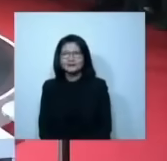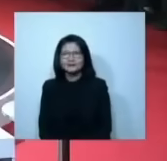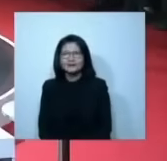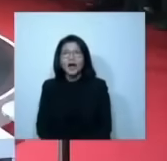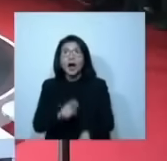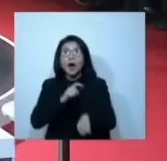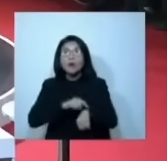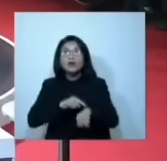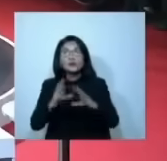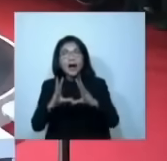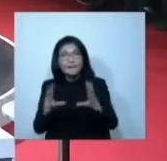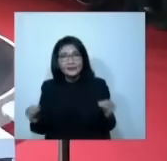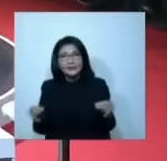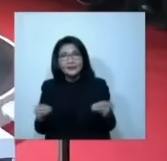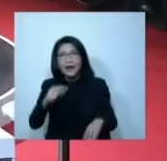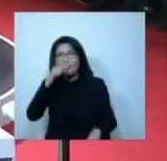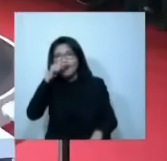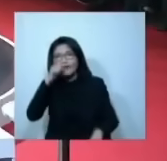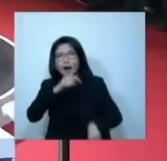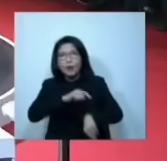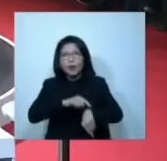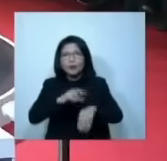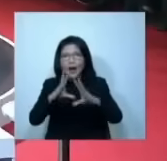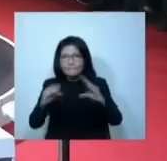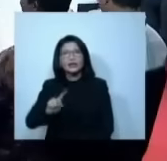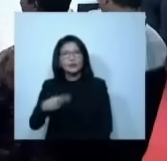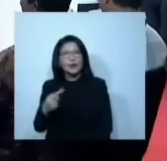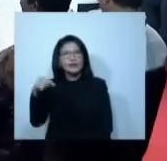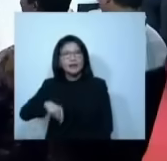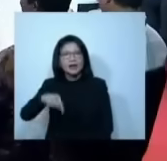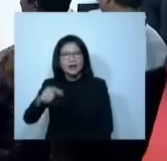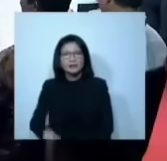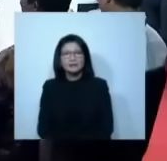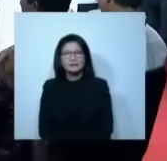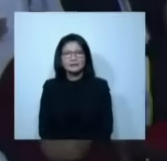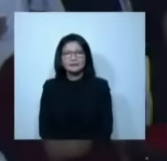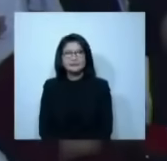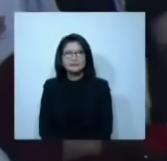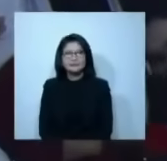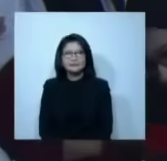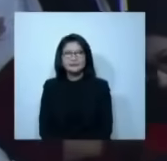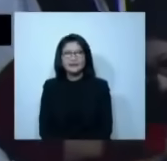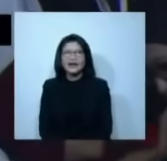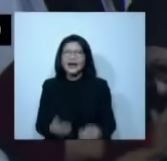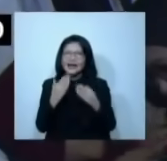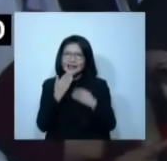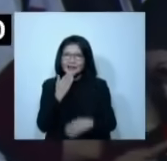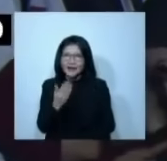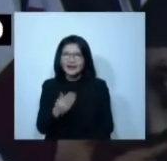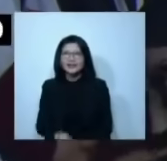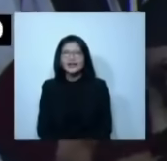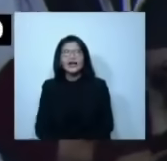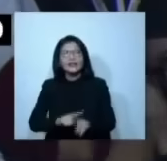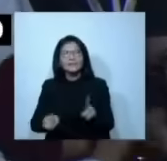Adisti debat apapun itu pelurunya Hanya dua yang pertama lontaran gagasan yang kedua soal karakter